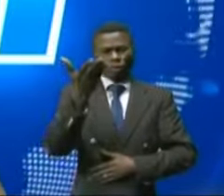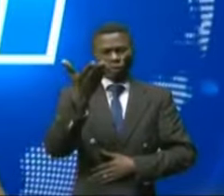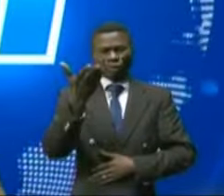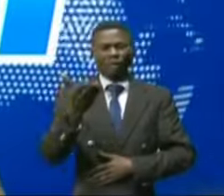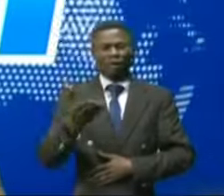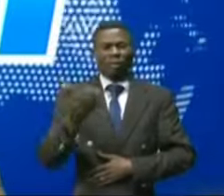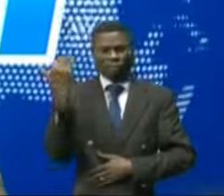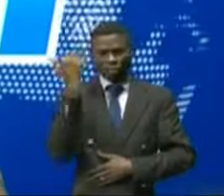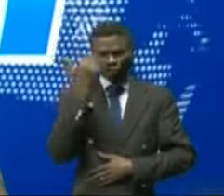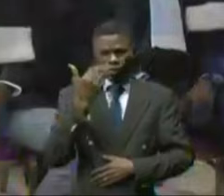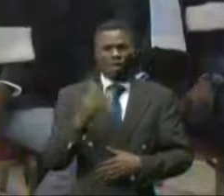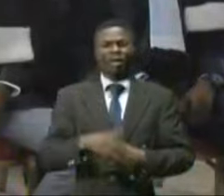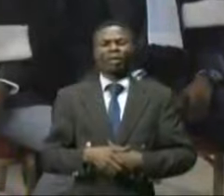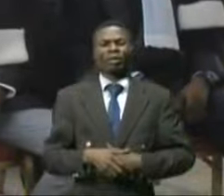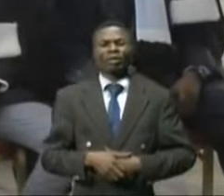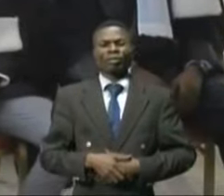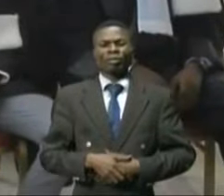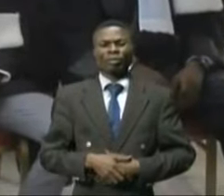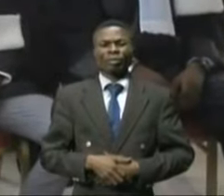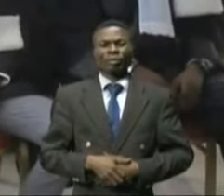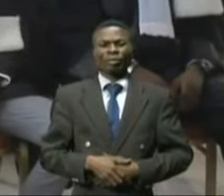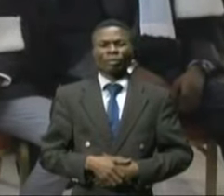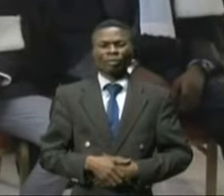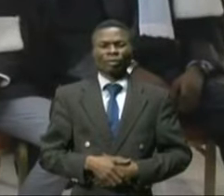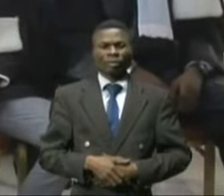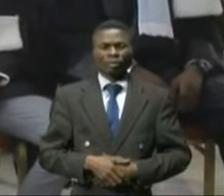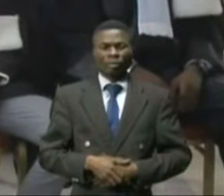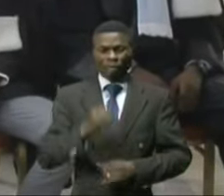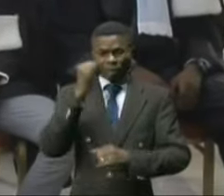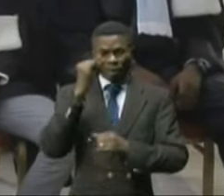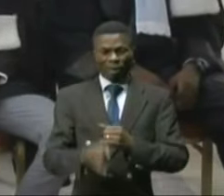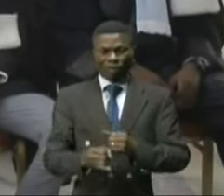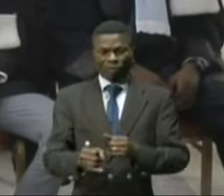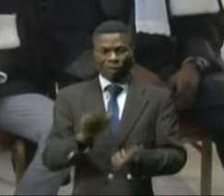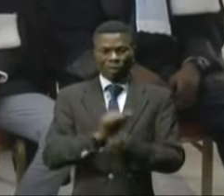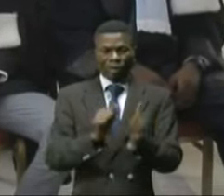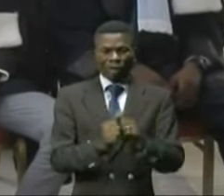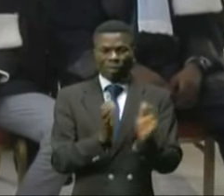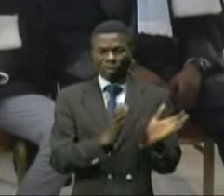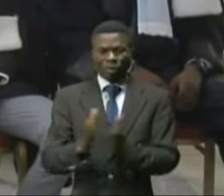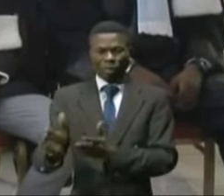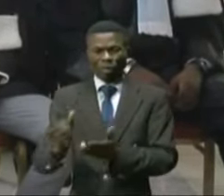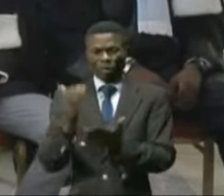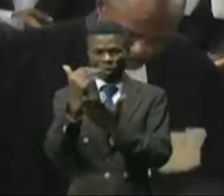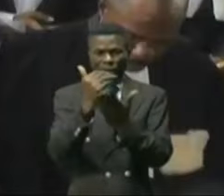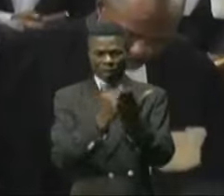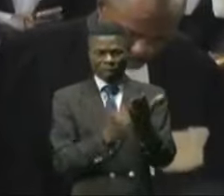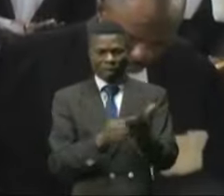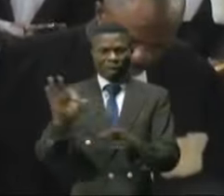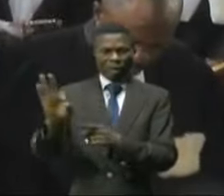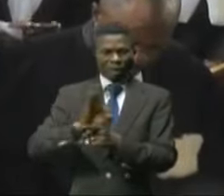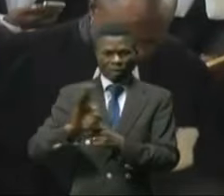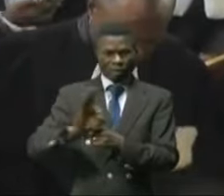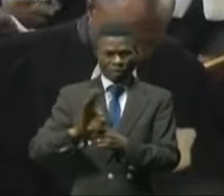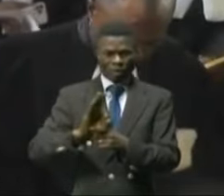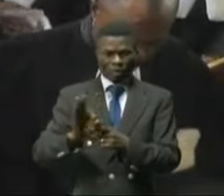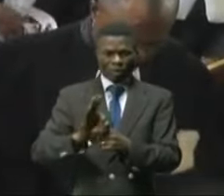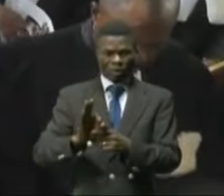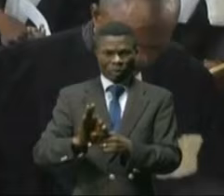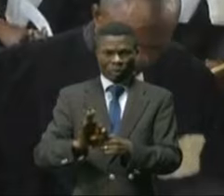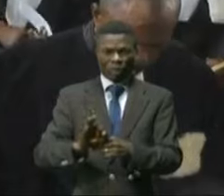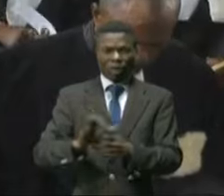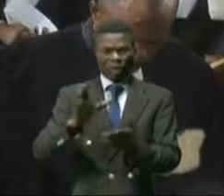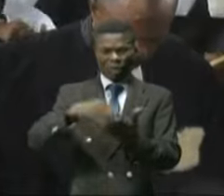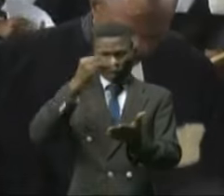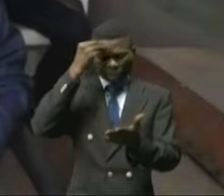les comptes de la RTNC. Au terme d'un processus laborieux de recrutement et de formation, conduit avec